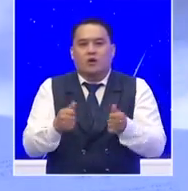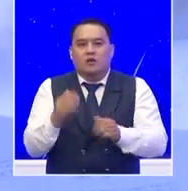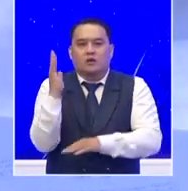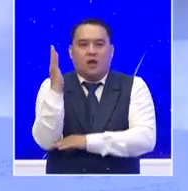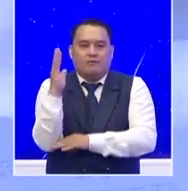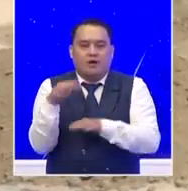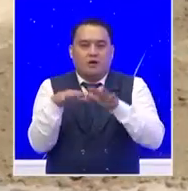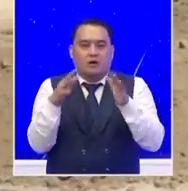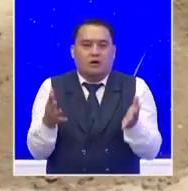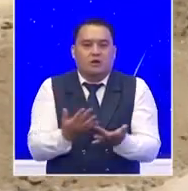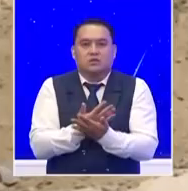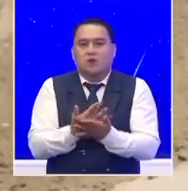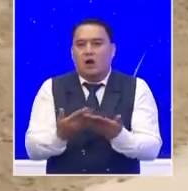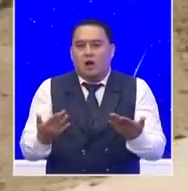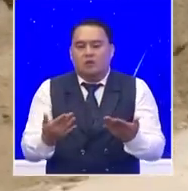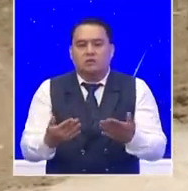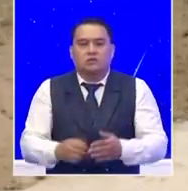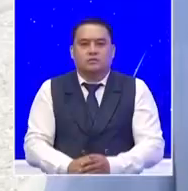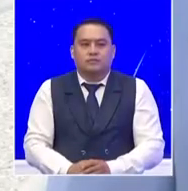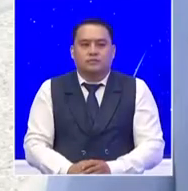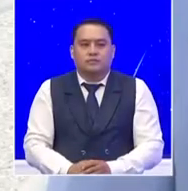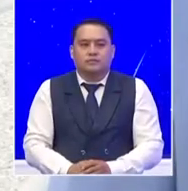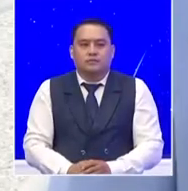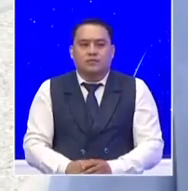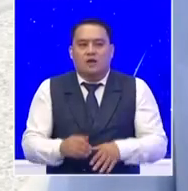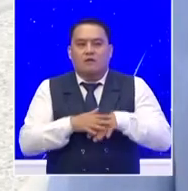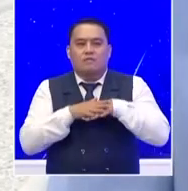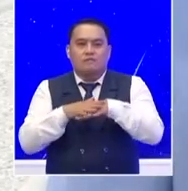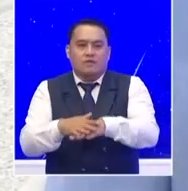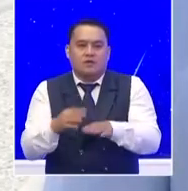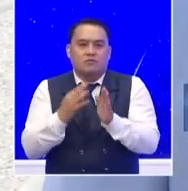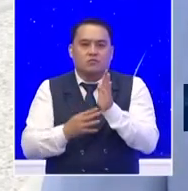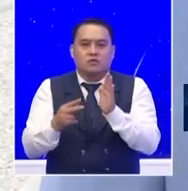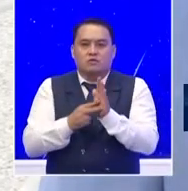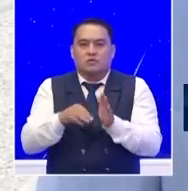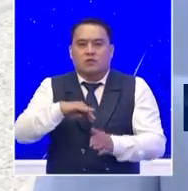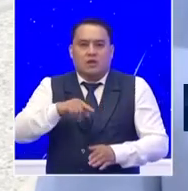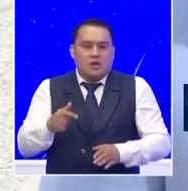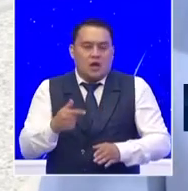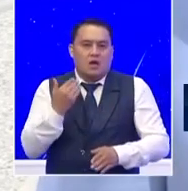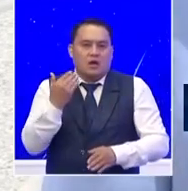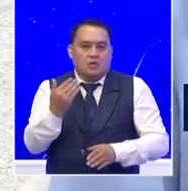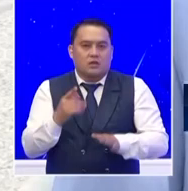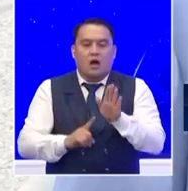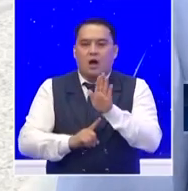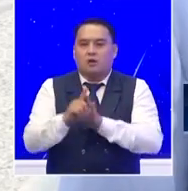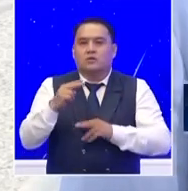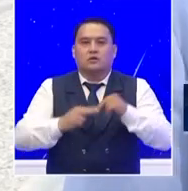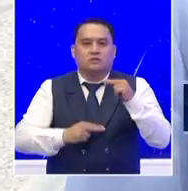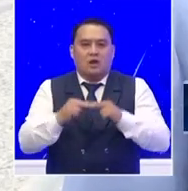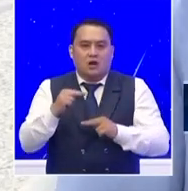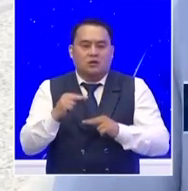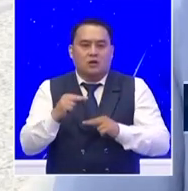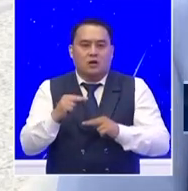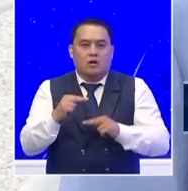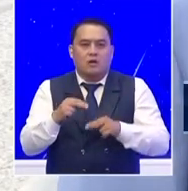и кустарники различных пород, в том числе декоративных. Выделено 90 миллионов 678 тысяч тенге. Значит, строительство,